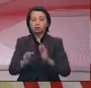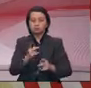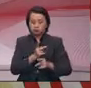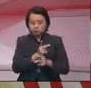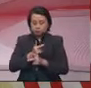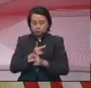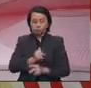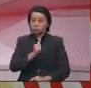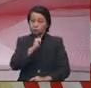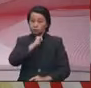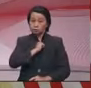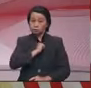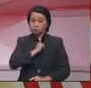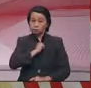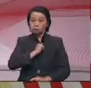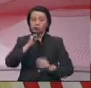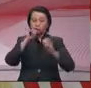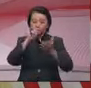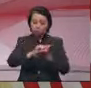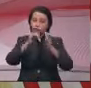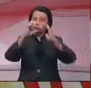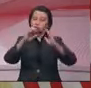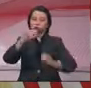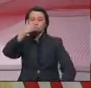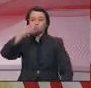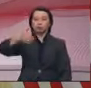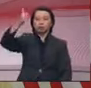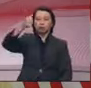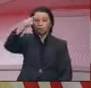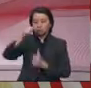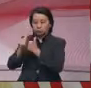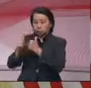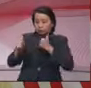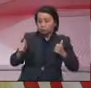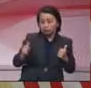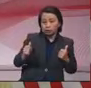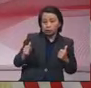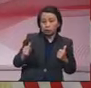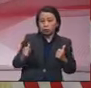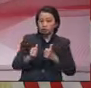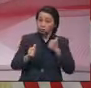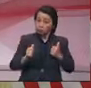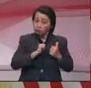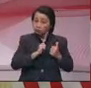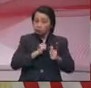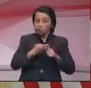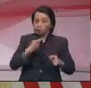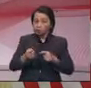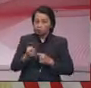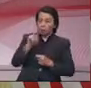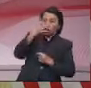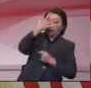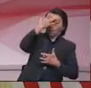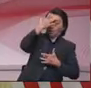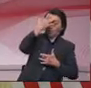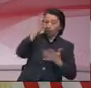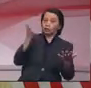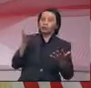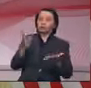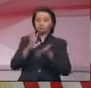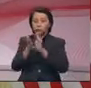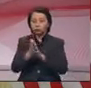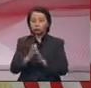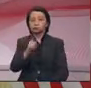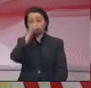kendiri merupakan kaedah terbaik untuk mencegah diri daripada dijangkiti.